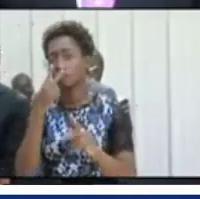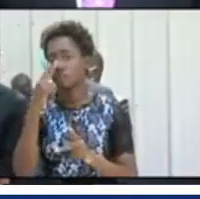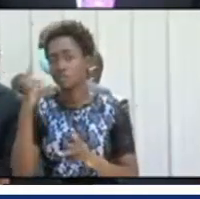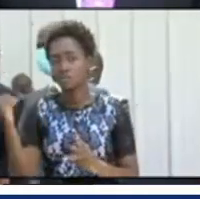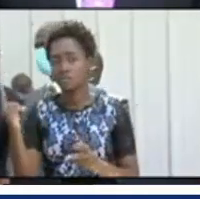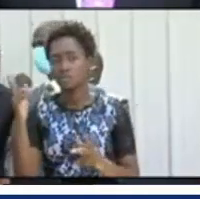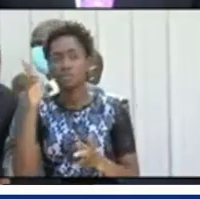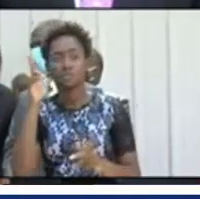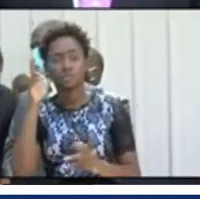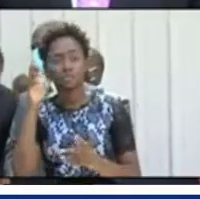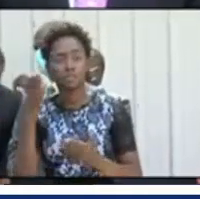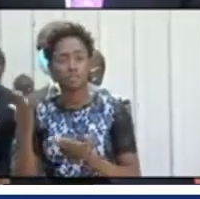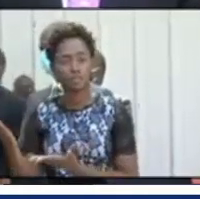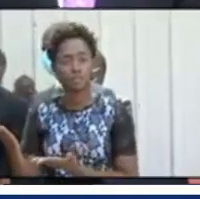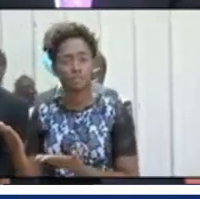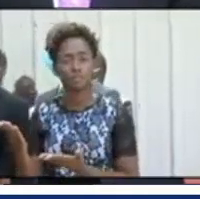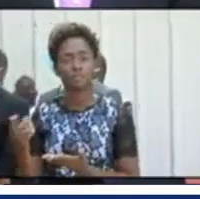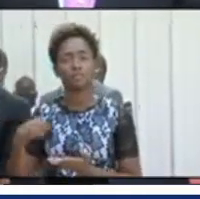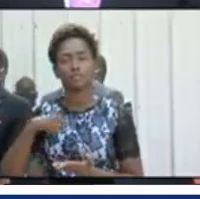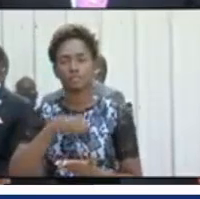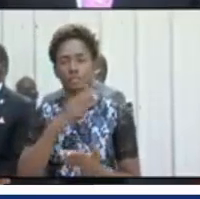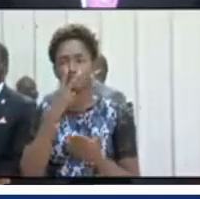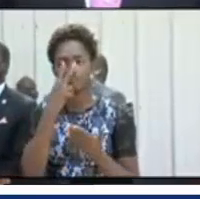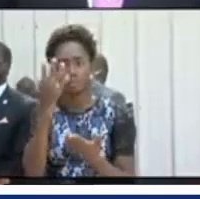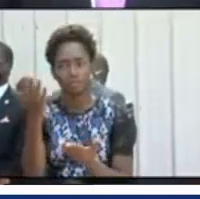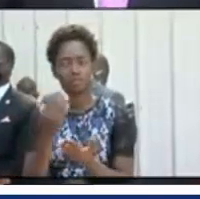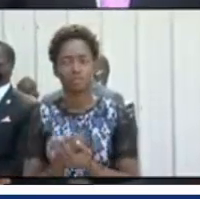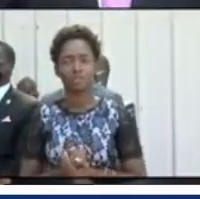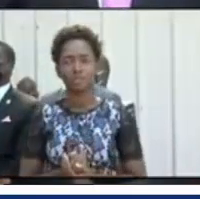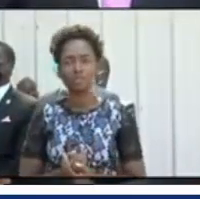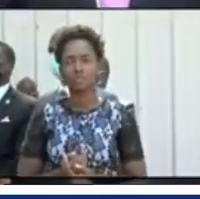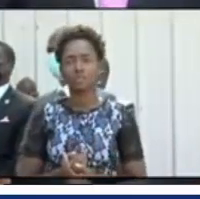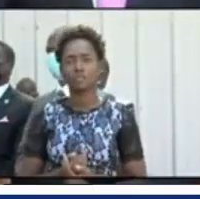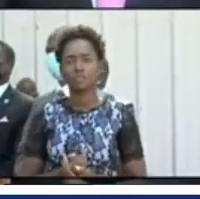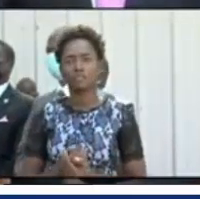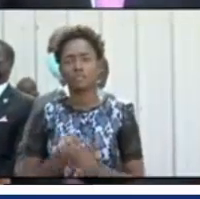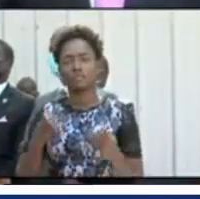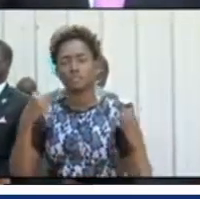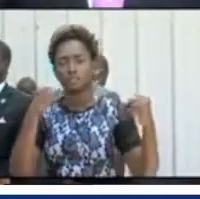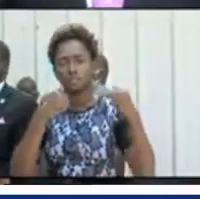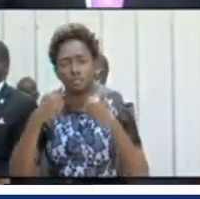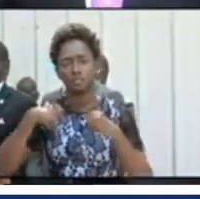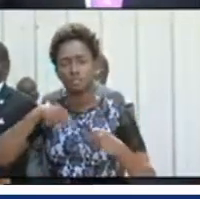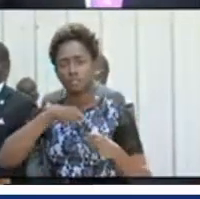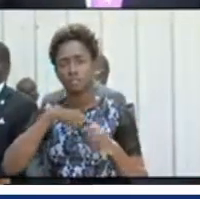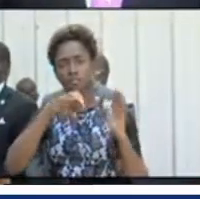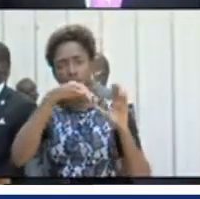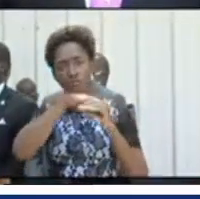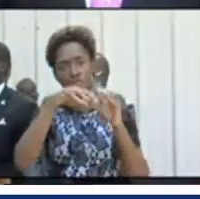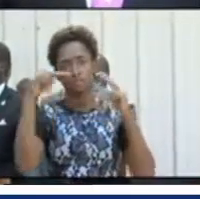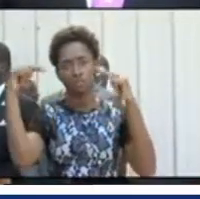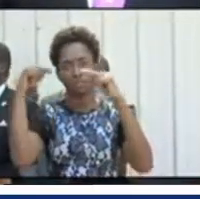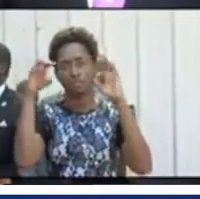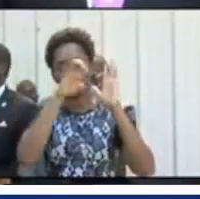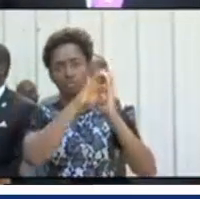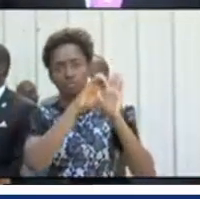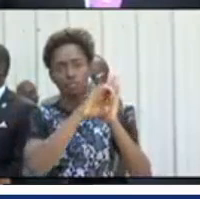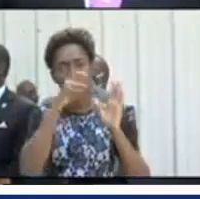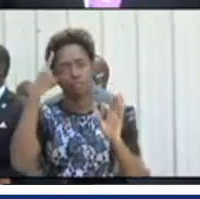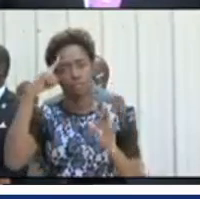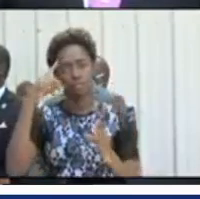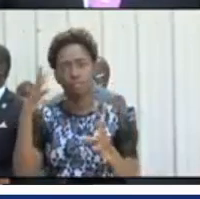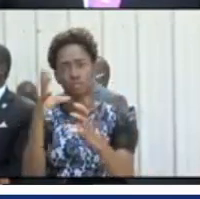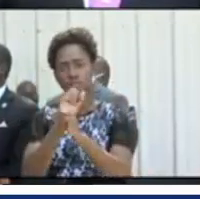kap tande m la nous entend ouais ça veut dire n'a bataille nous-mêmes au niveau l'état pour nous mettre tout